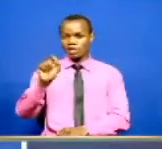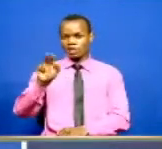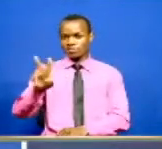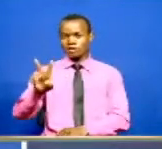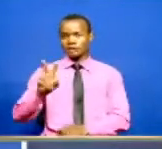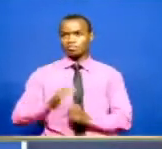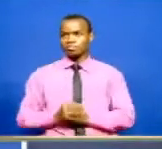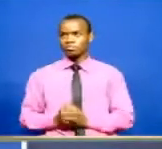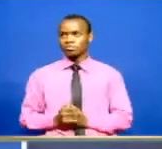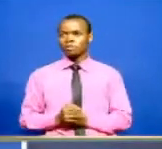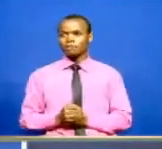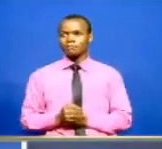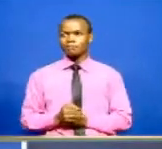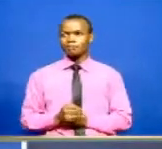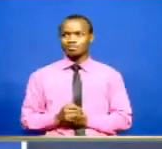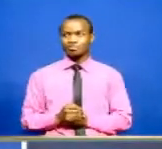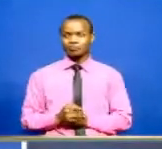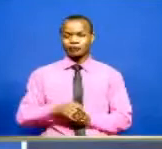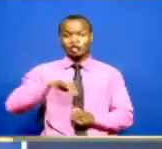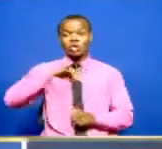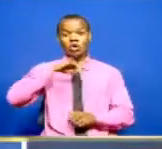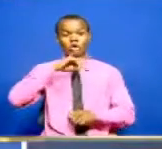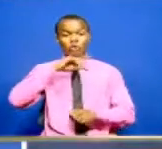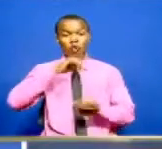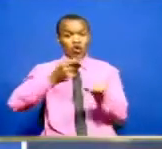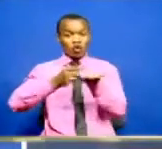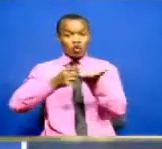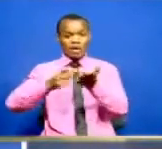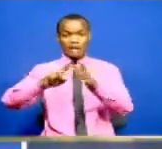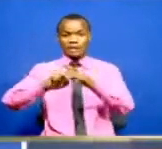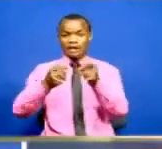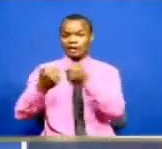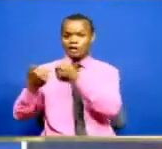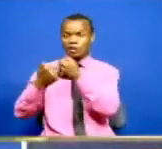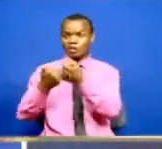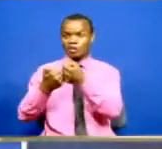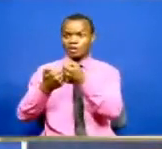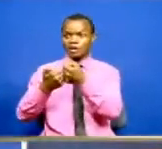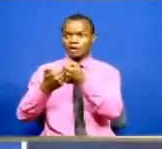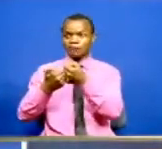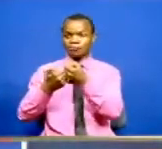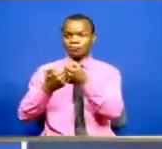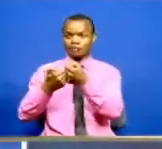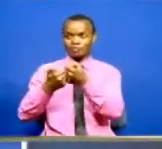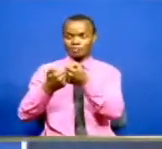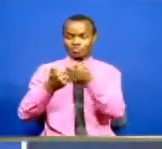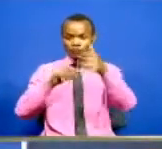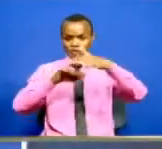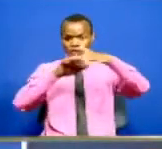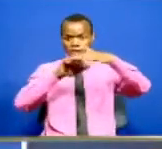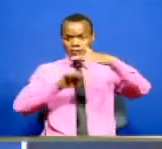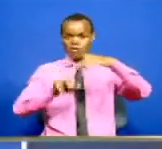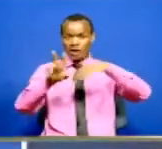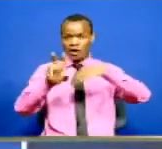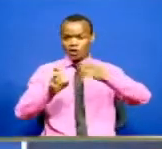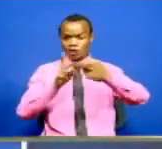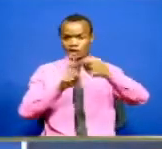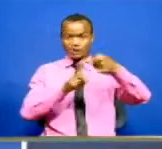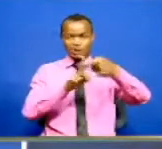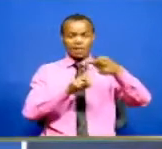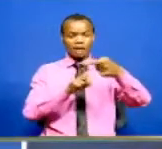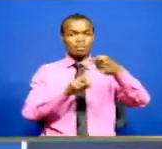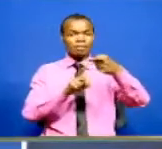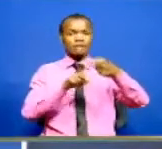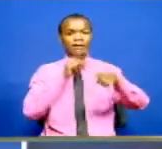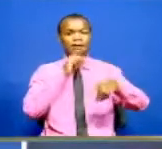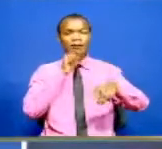Y254. Uganda ilianza mashindano ya soka ya kuwania kombe la bara Afrika kwa wachezaji wasiozidi umri ya miaka 20 kwa ushindi wa mabao mawili kwa